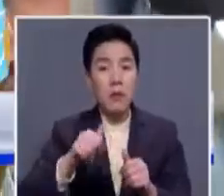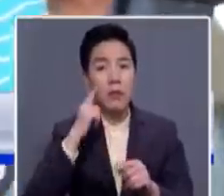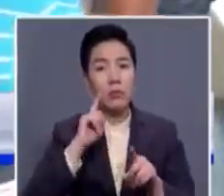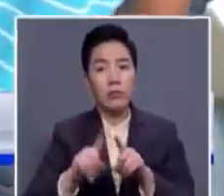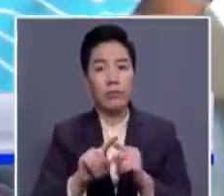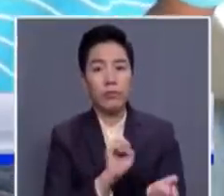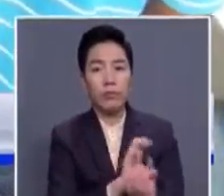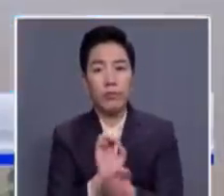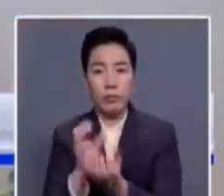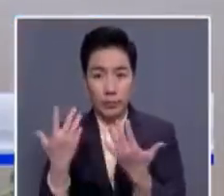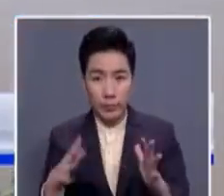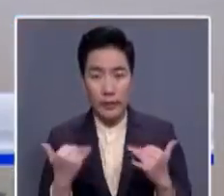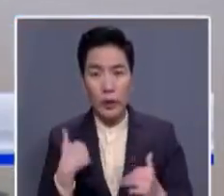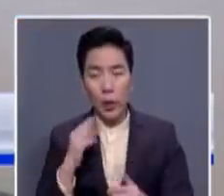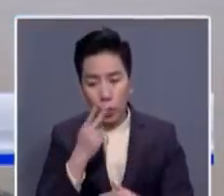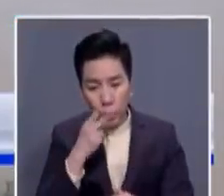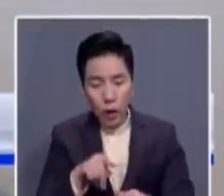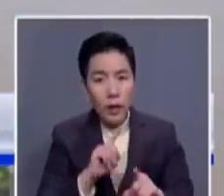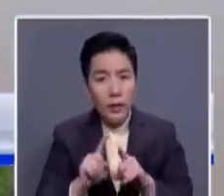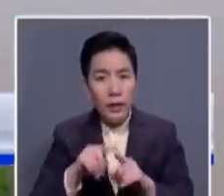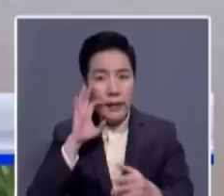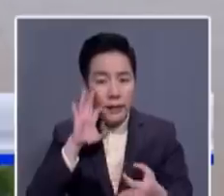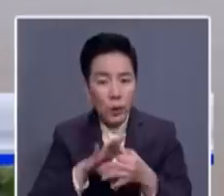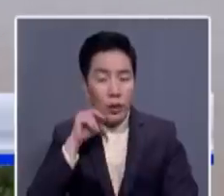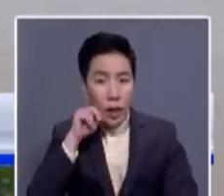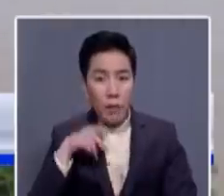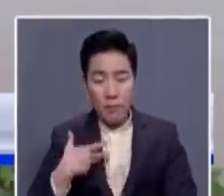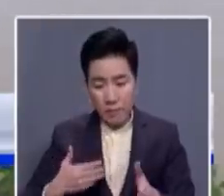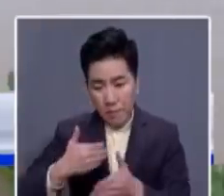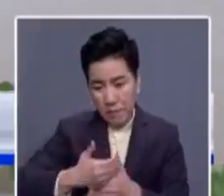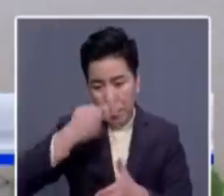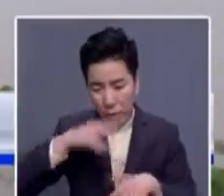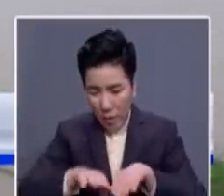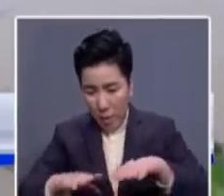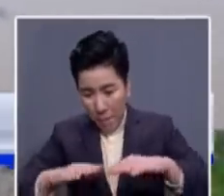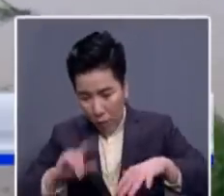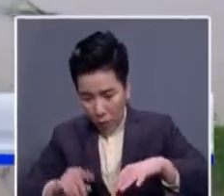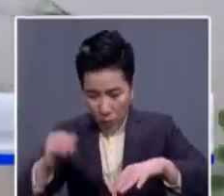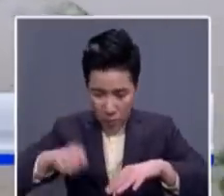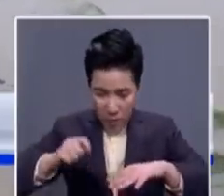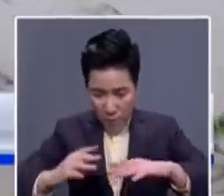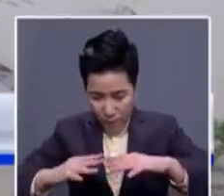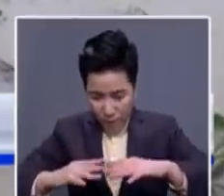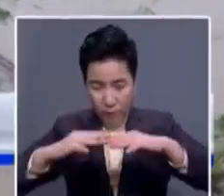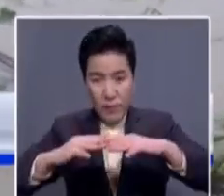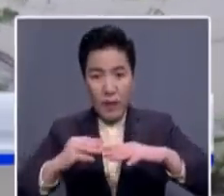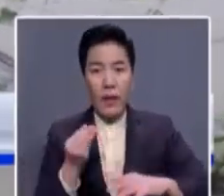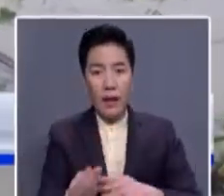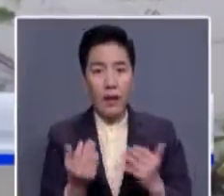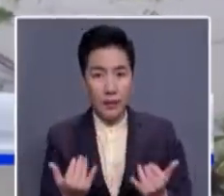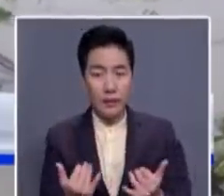ำเจ้าหน้าที่ต้องเร่งสำรวจรอยรั่วของผนังกั้นน้ำที่เสริมขึ้นเพื่ออุดรอยรั่วไม่ให้น้ำไหลเข้าเขตเศรษฐกิจ